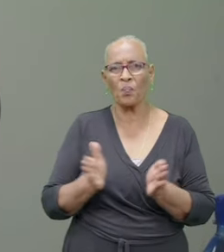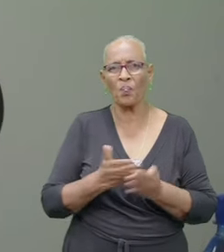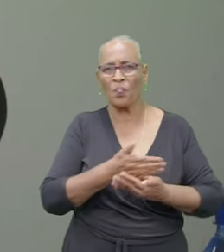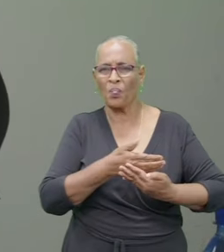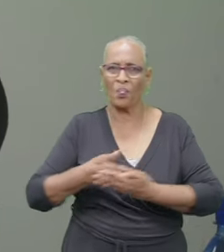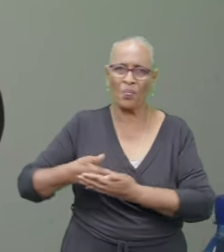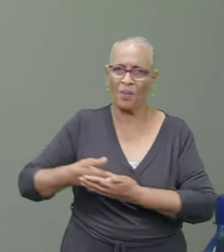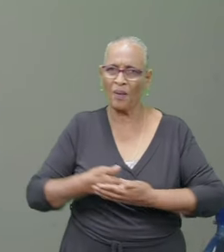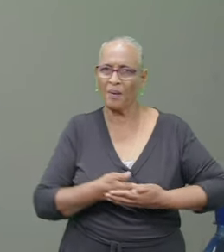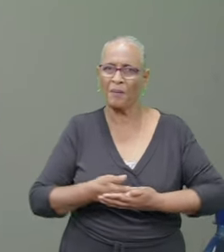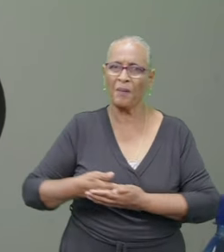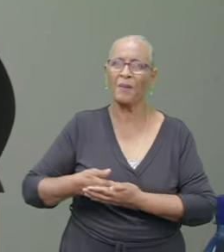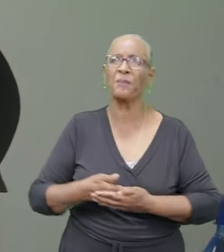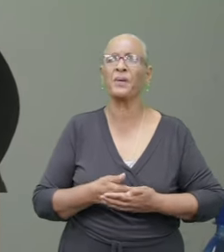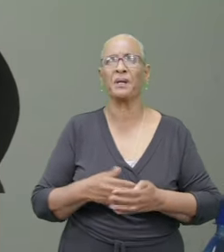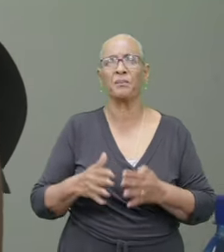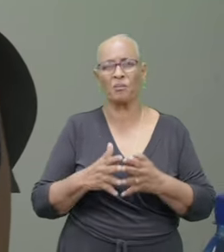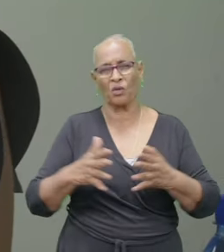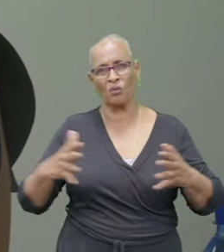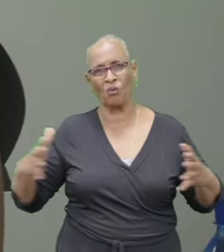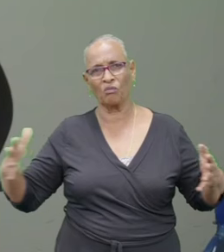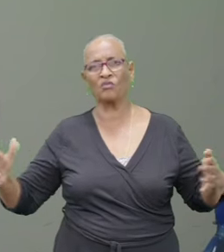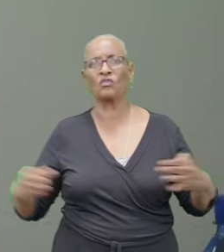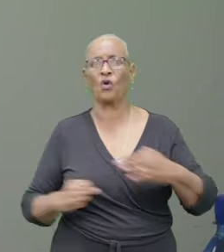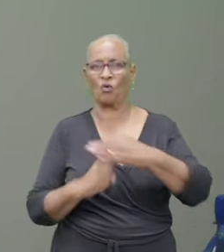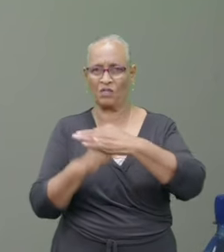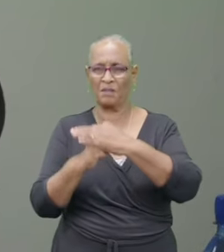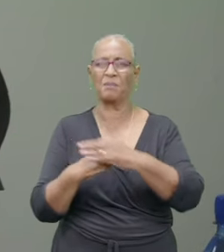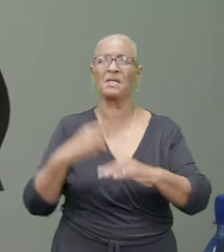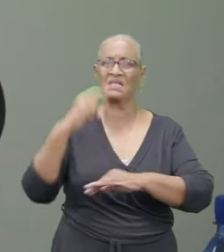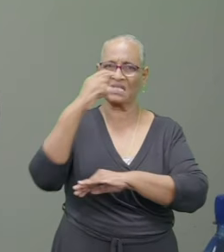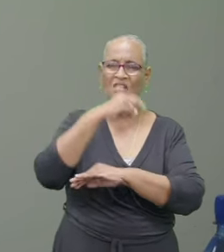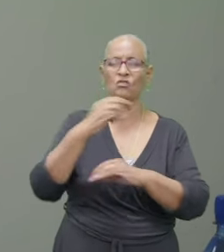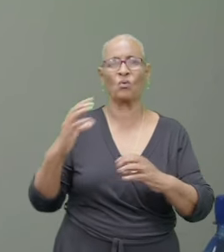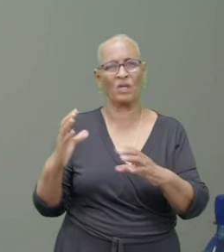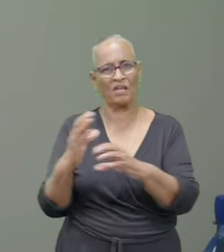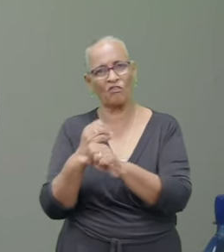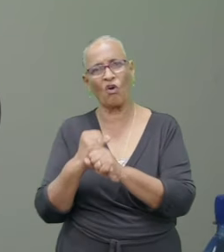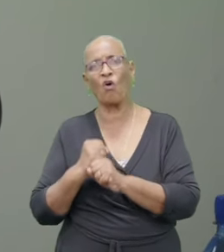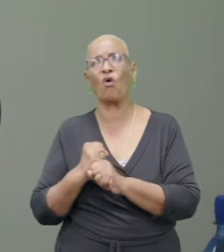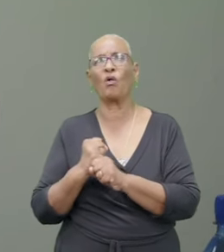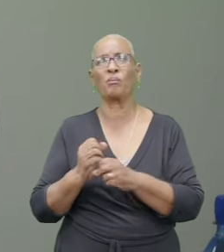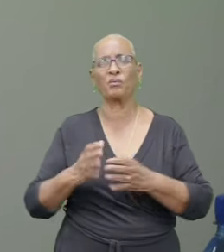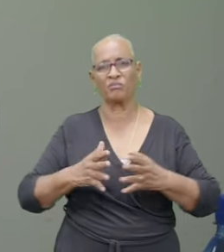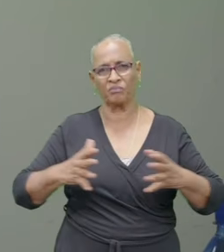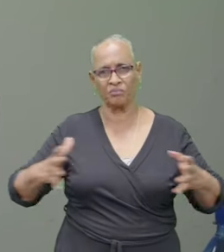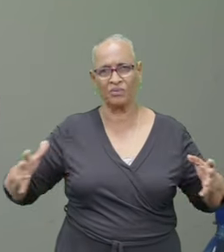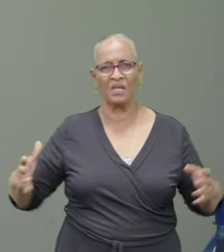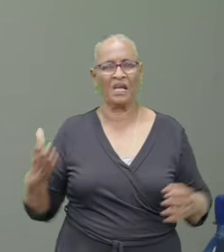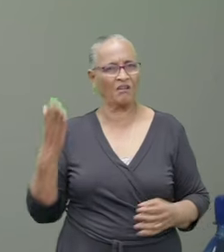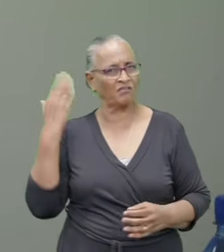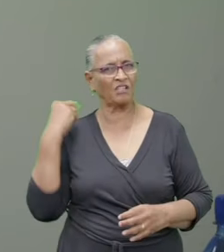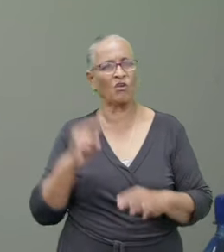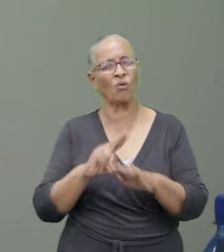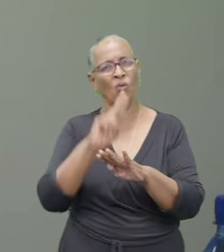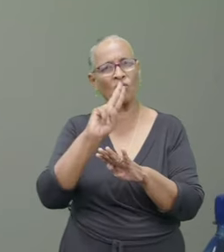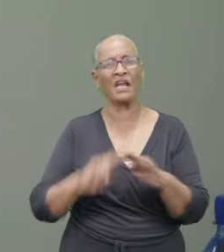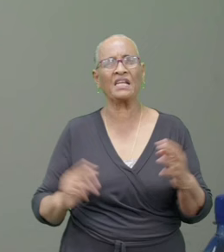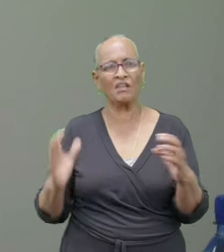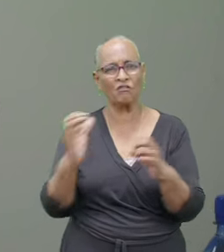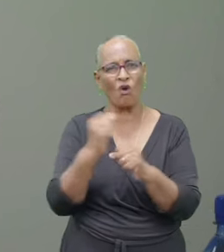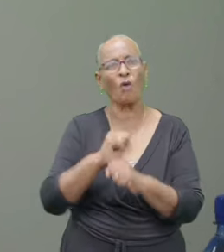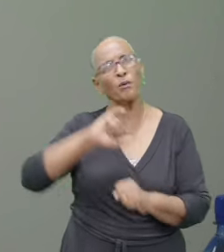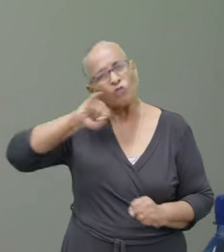die uitbreiding hebben gedaan, toen met ondersteuning van Staatsolie Foundation en natuurlijk ook nog vanuit de overheid, die toen